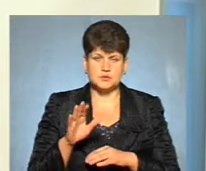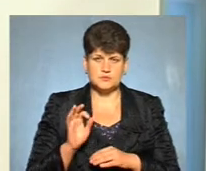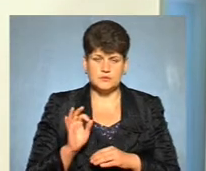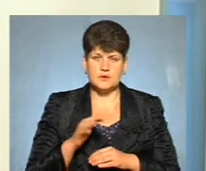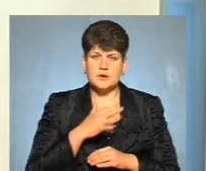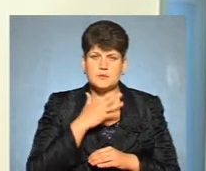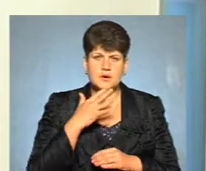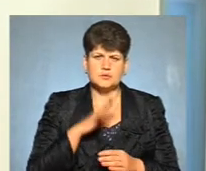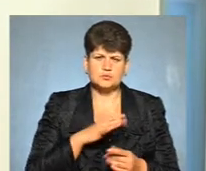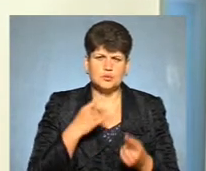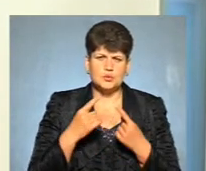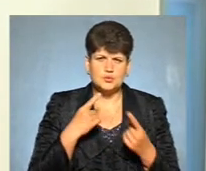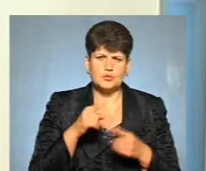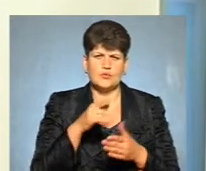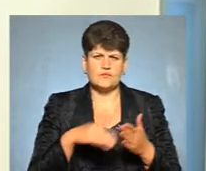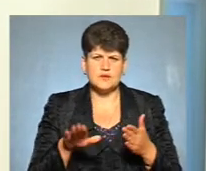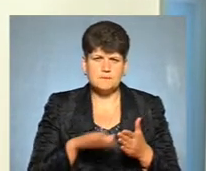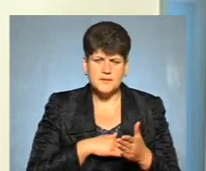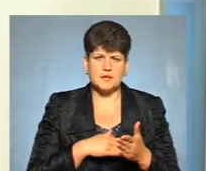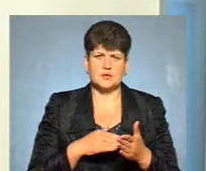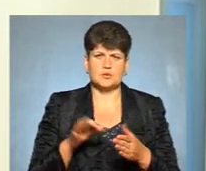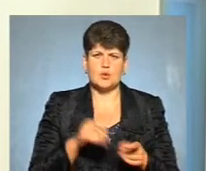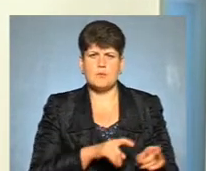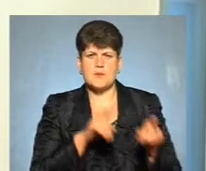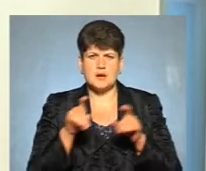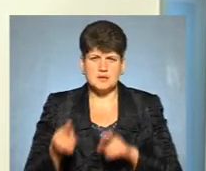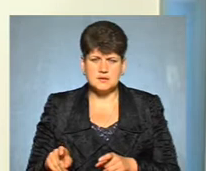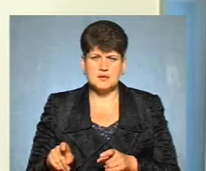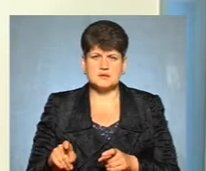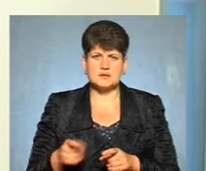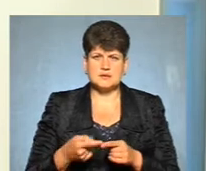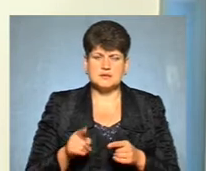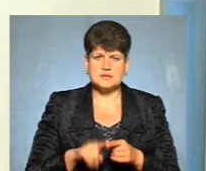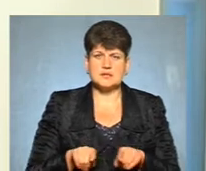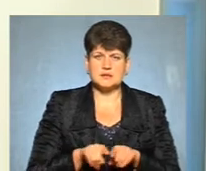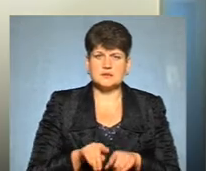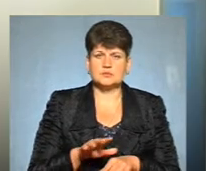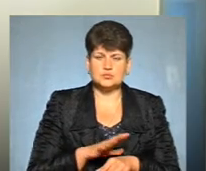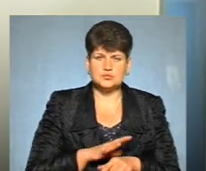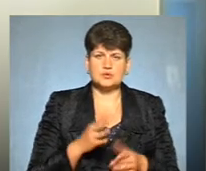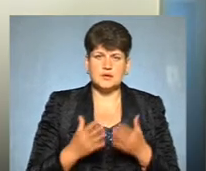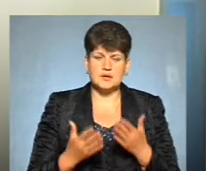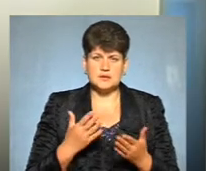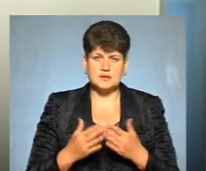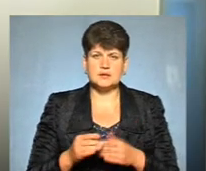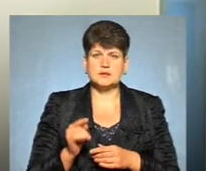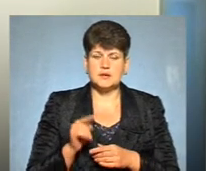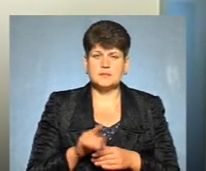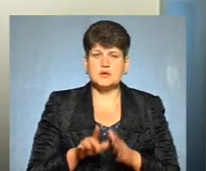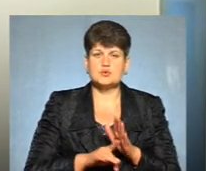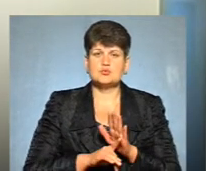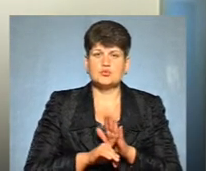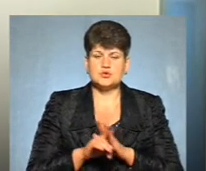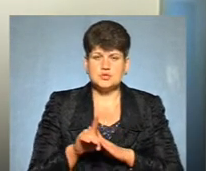Багато було розмов про його відміну, про його перенесення, і це так відбувалося, але разом з тим ми розпочали, і